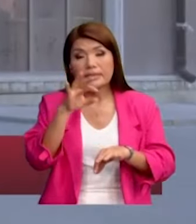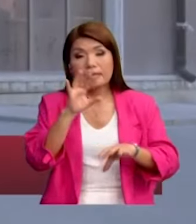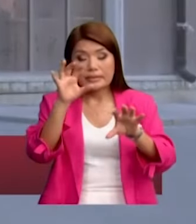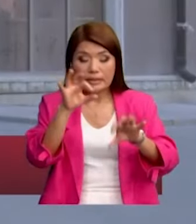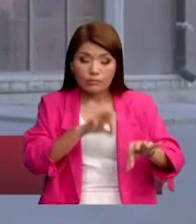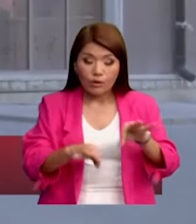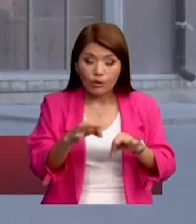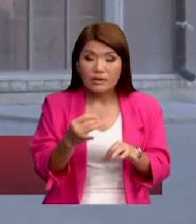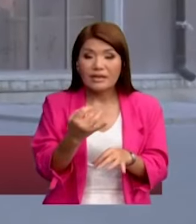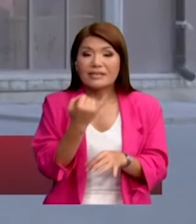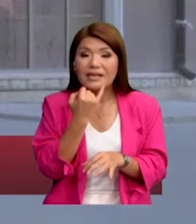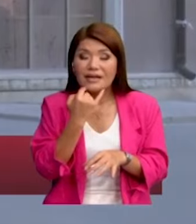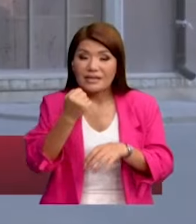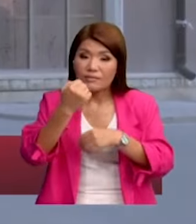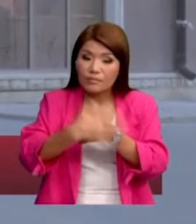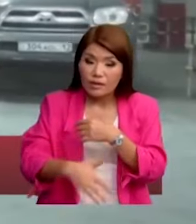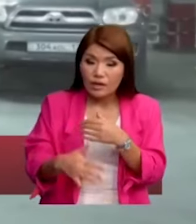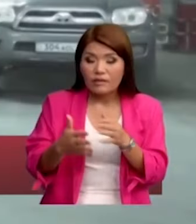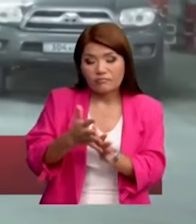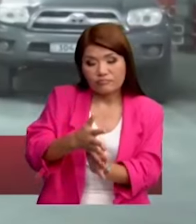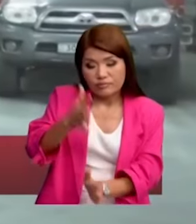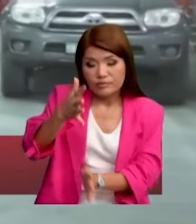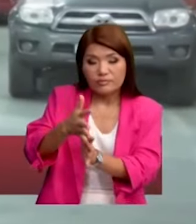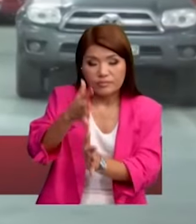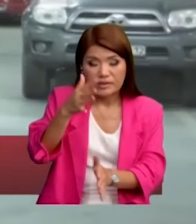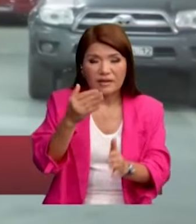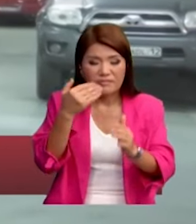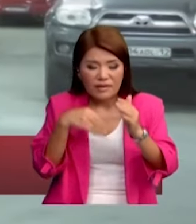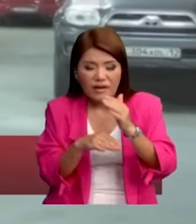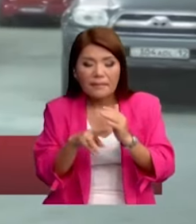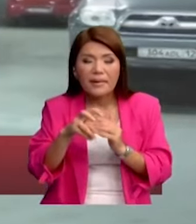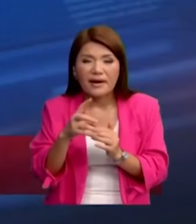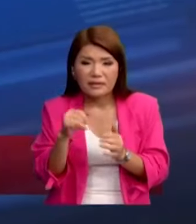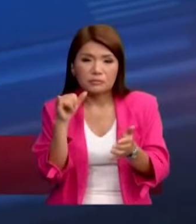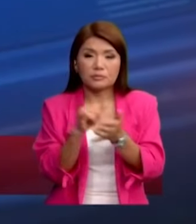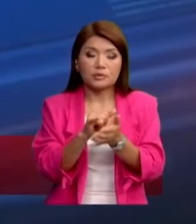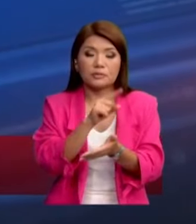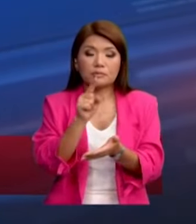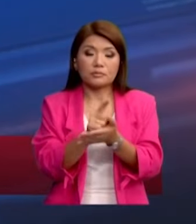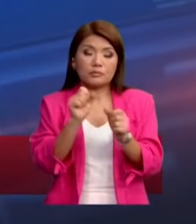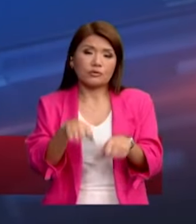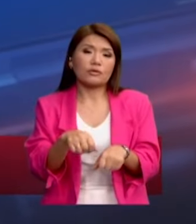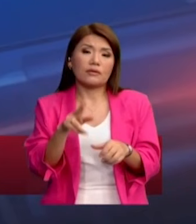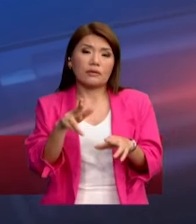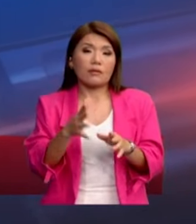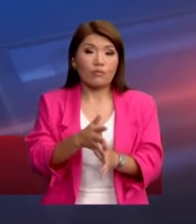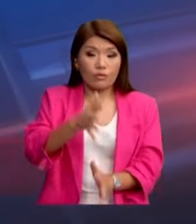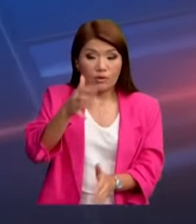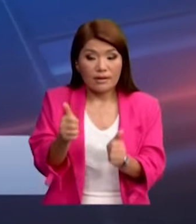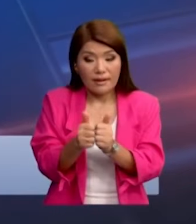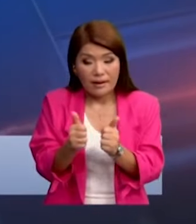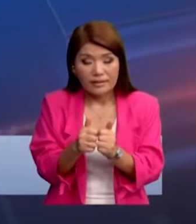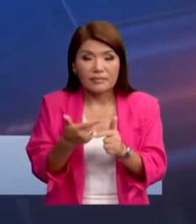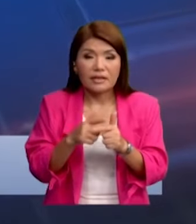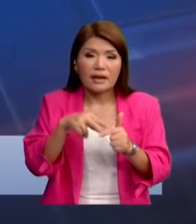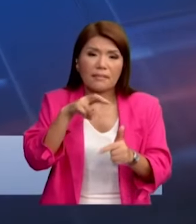негізінен зарядтау станцияларын тұрғын үйлердің тұрақтарына орнату мәселесі назарға алыныпты. Жертөле паркингтерге орналастыру бойынша жеке